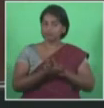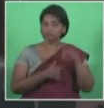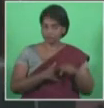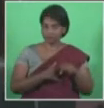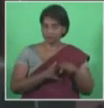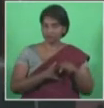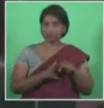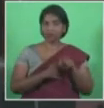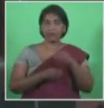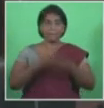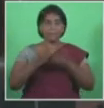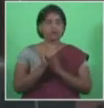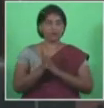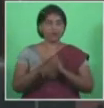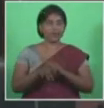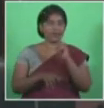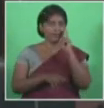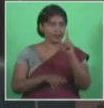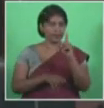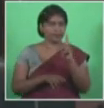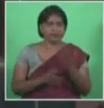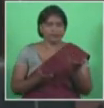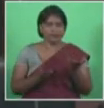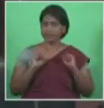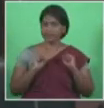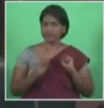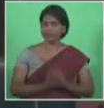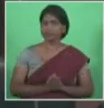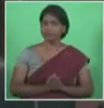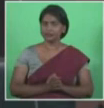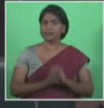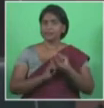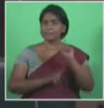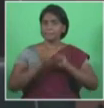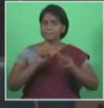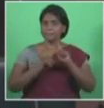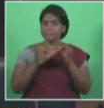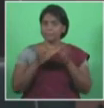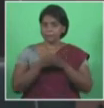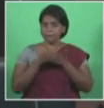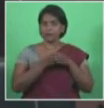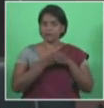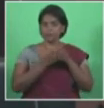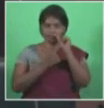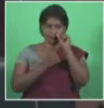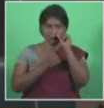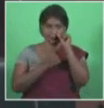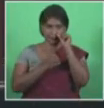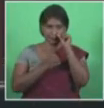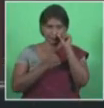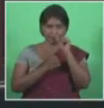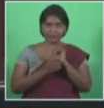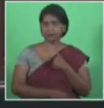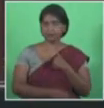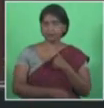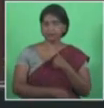අද බිස්නස් කමිටු එක රැස් කරන්න එකට. ඉතින් ඇයි ඔබතුමයි අවලංගු කිරුවේ? පාර්ලිමේන්තුවේ පක්ෂ නායකවරයන්ගේ ඔවුන්ගේ මේ නිවේදනය කියවන්න දෙන්න